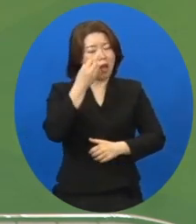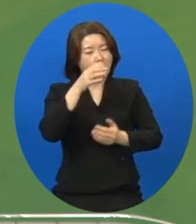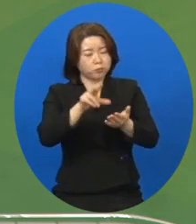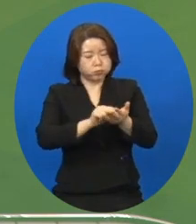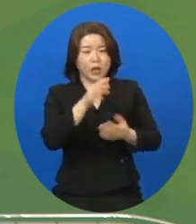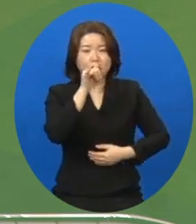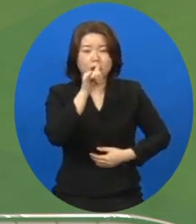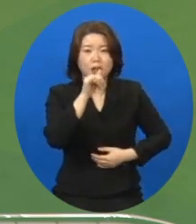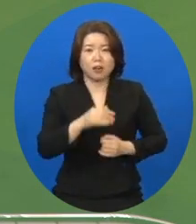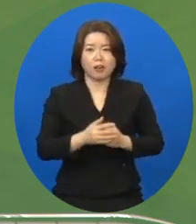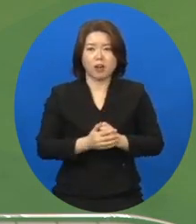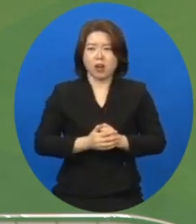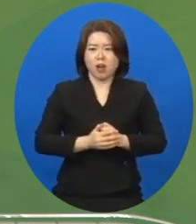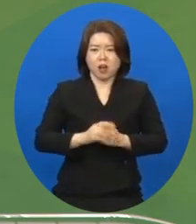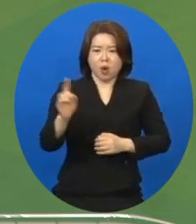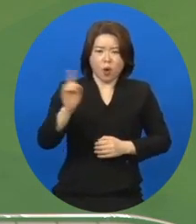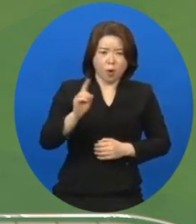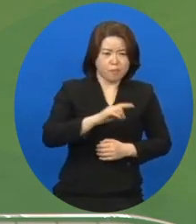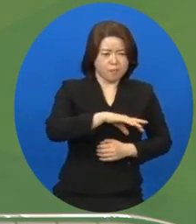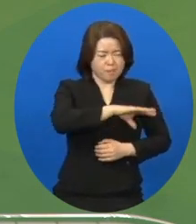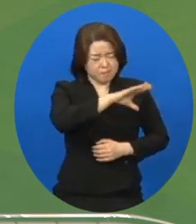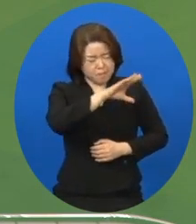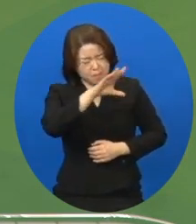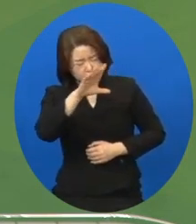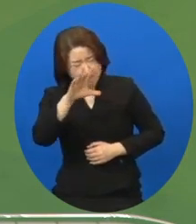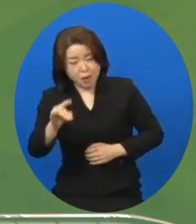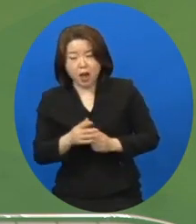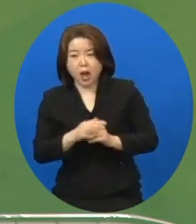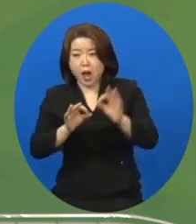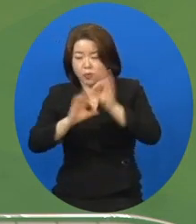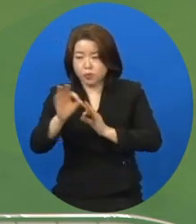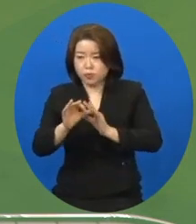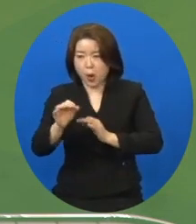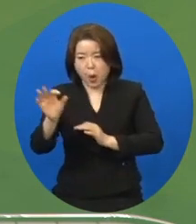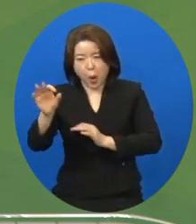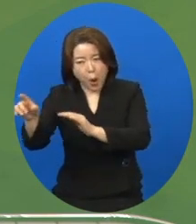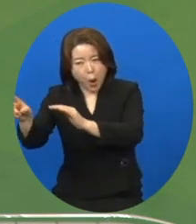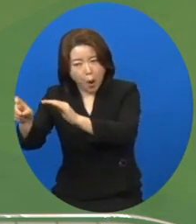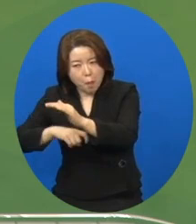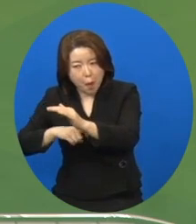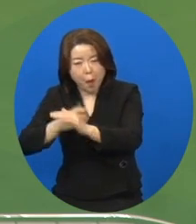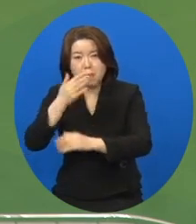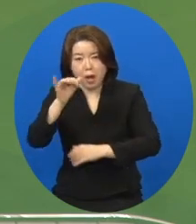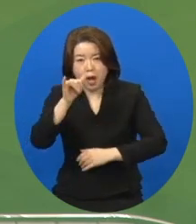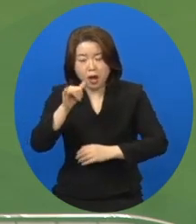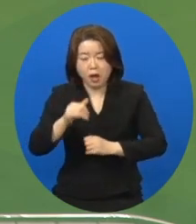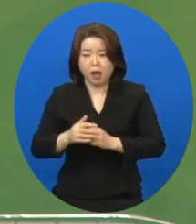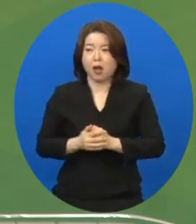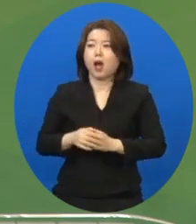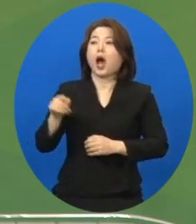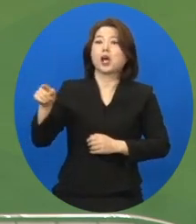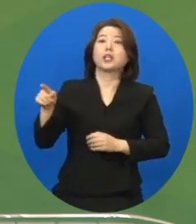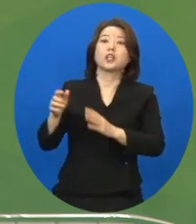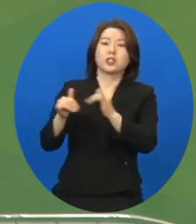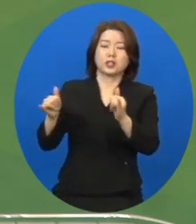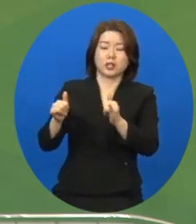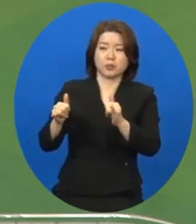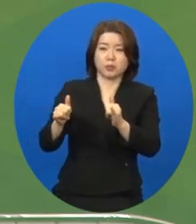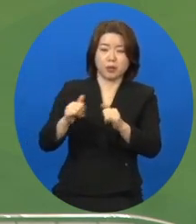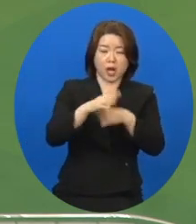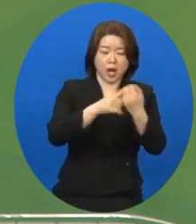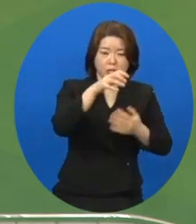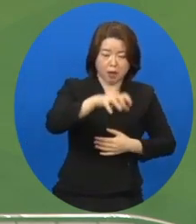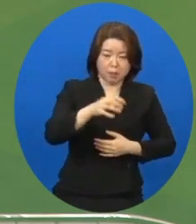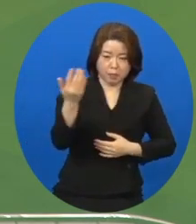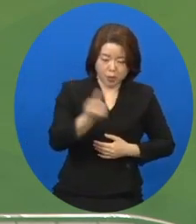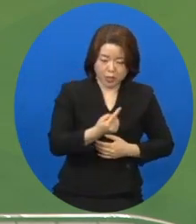아니 어쩌다가 남의 것 훔칠 수도 있긴 해요. 하나님 앞에 나와서 회개하고 정말 그런 사람도 거듭나서 예수 잘 믿는